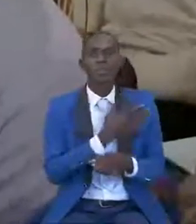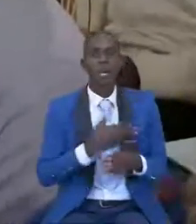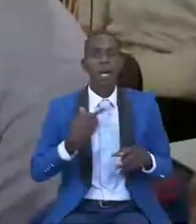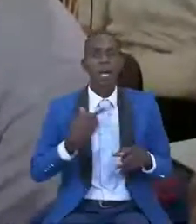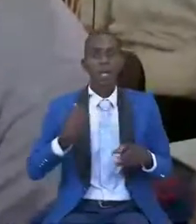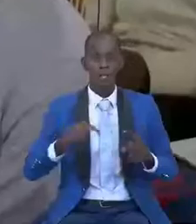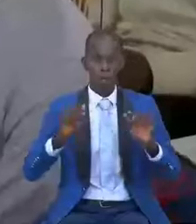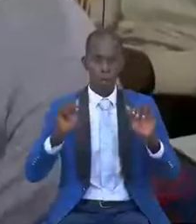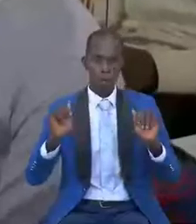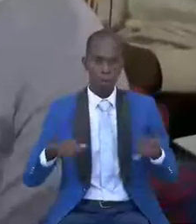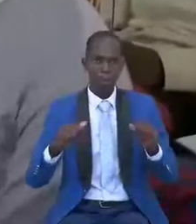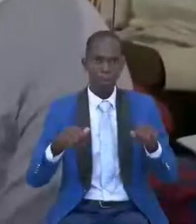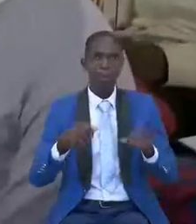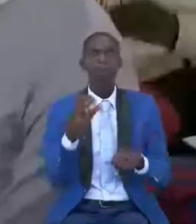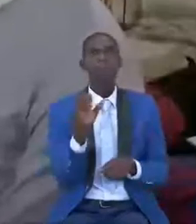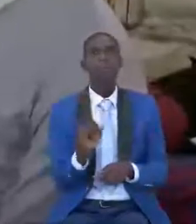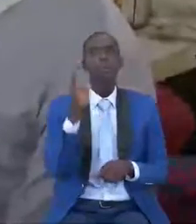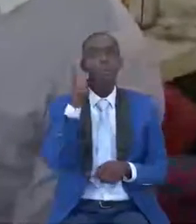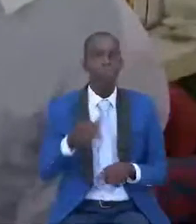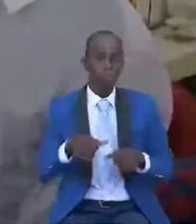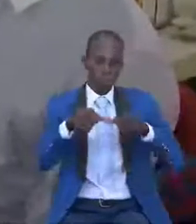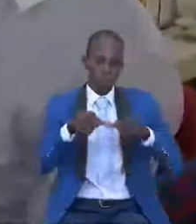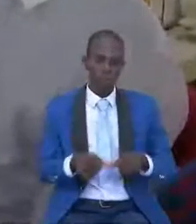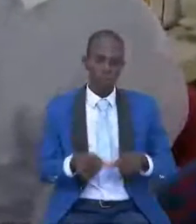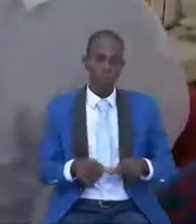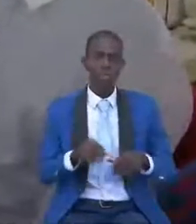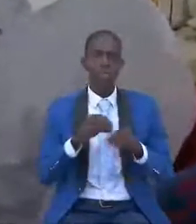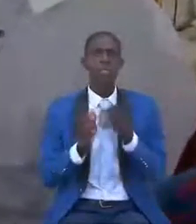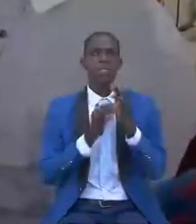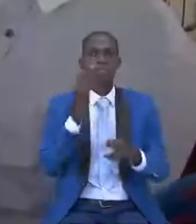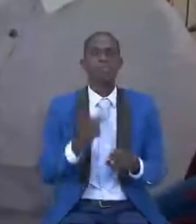Et les possibilités vont rester.